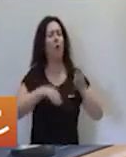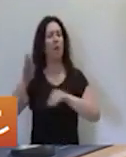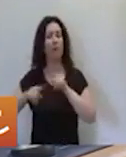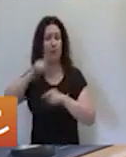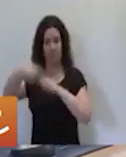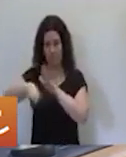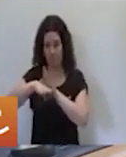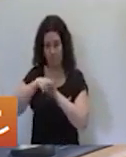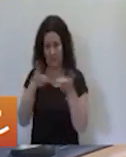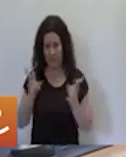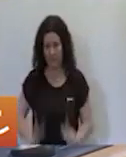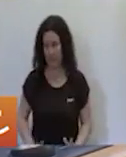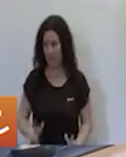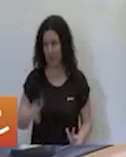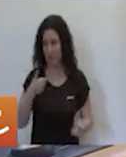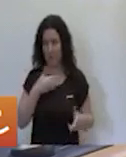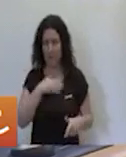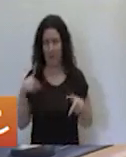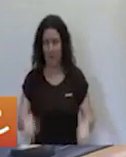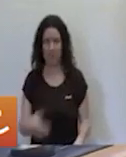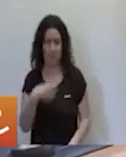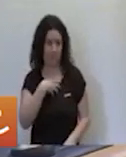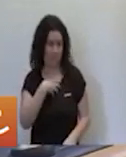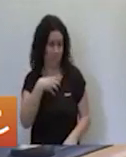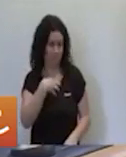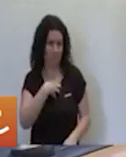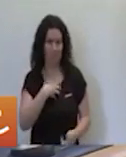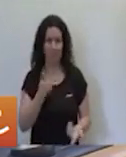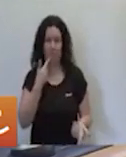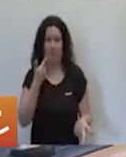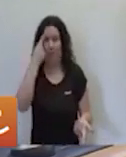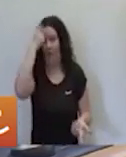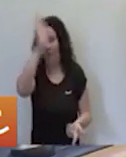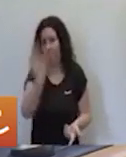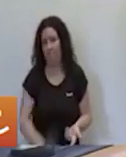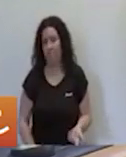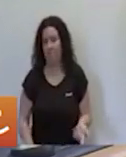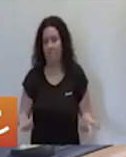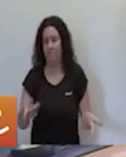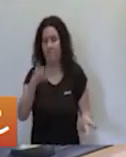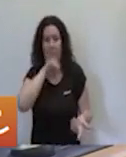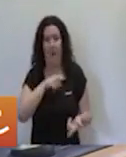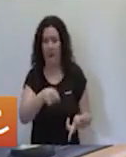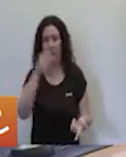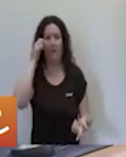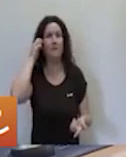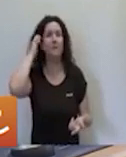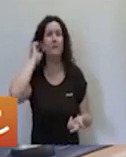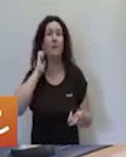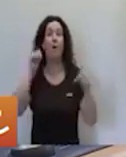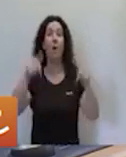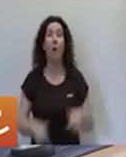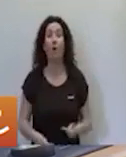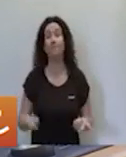continuar sentada en alguna institució. La veritat és que ens pareix absolutament reprovable, encara que, en fi, avui no tinga